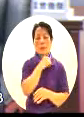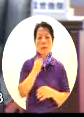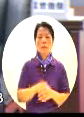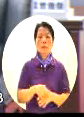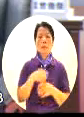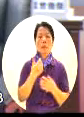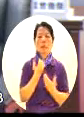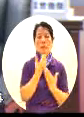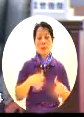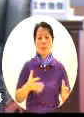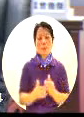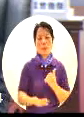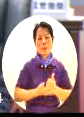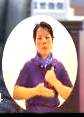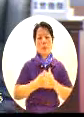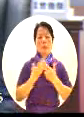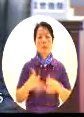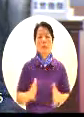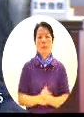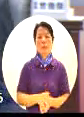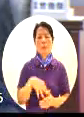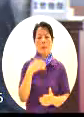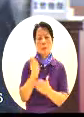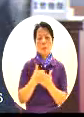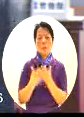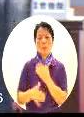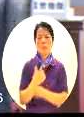些鼓励哈，少一点